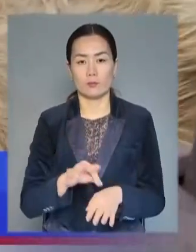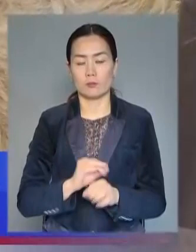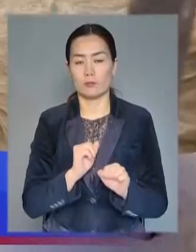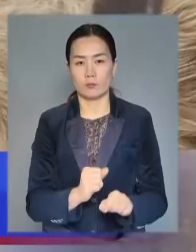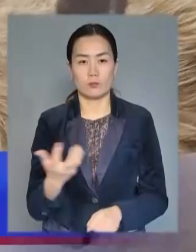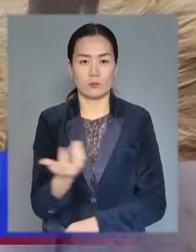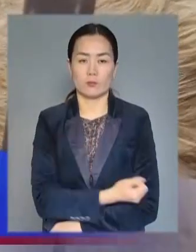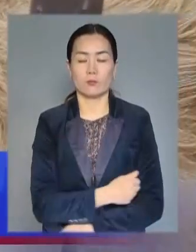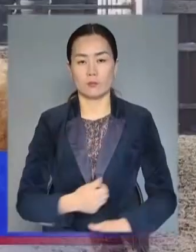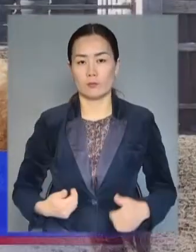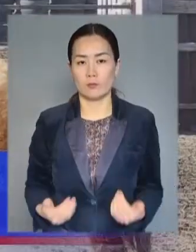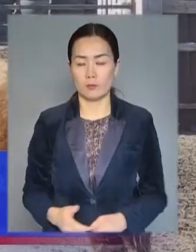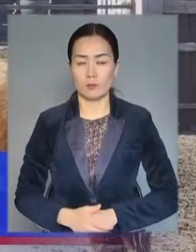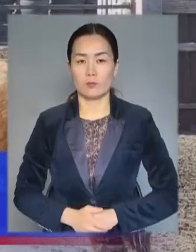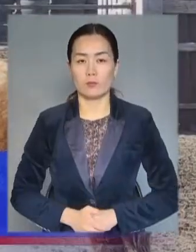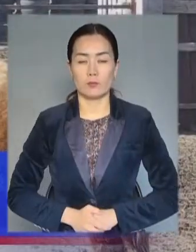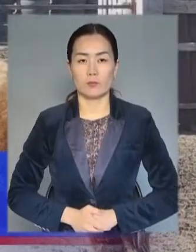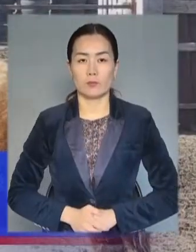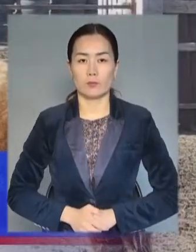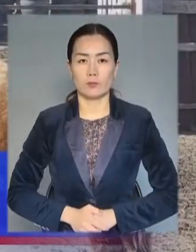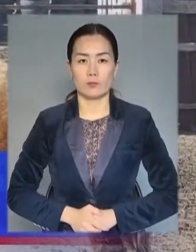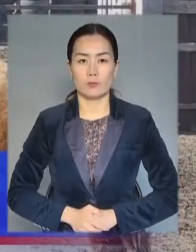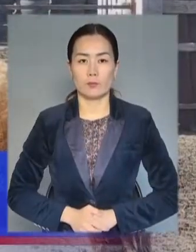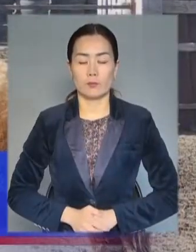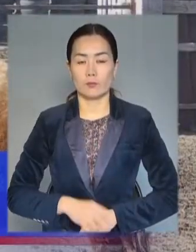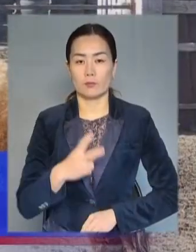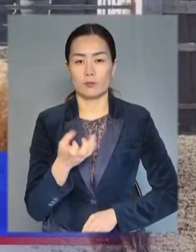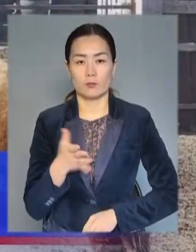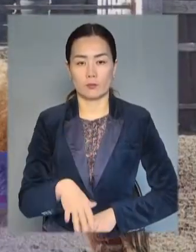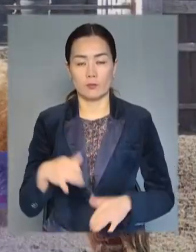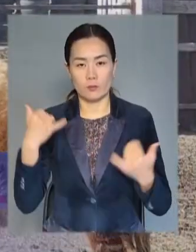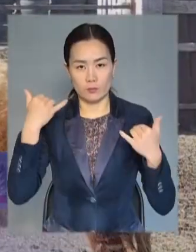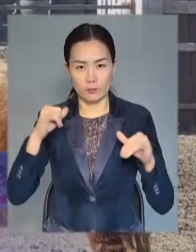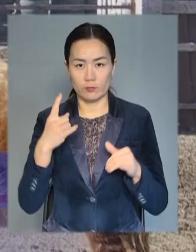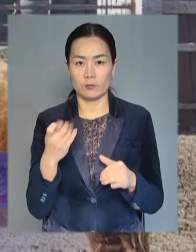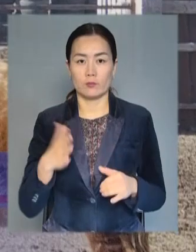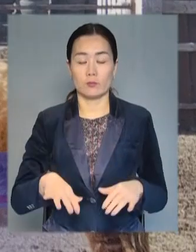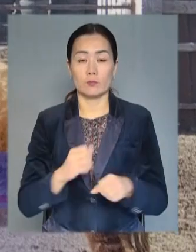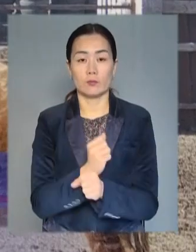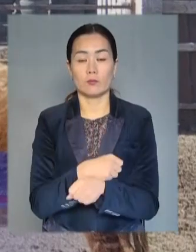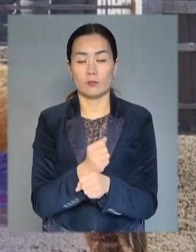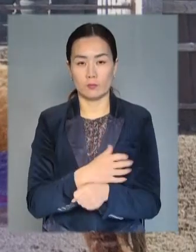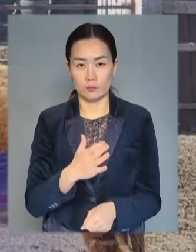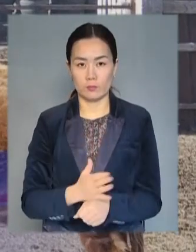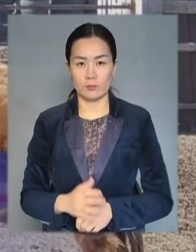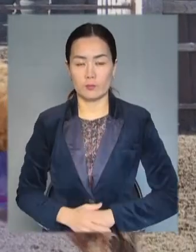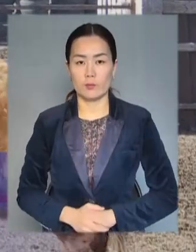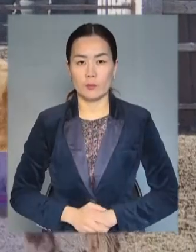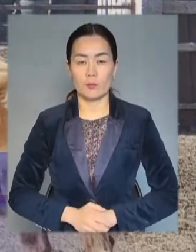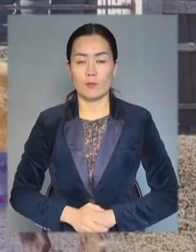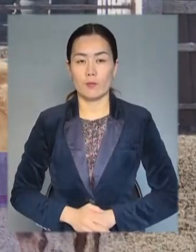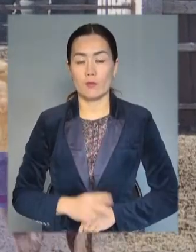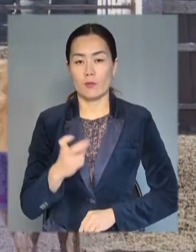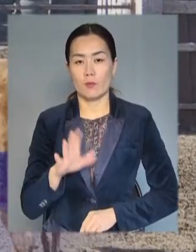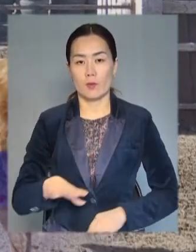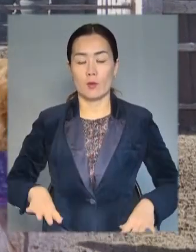аурулардан алдын алу шараларын жүргізді. 200 бастай сиырымыз бар, 100 бастай түйеміз бар, 200